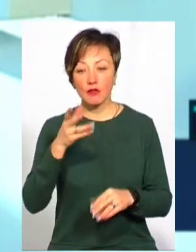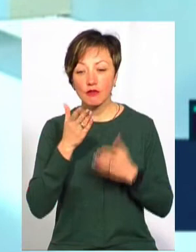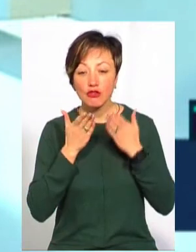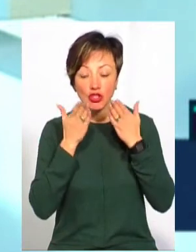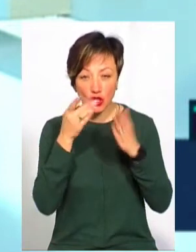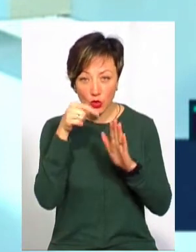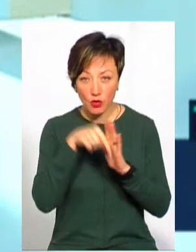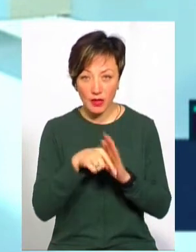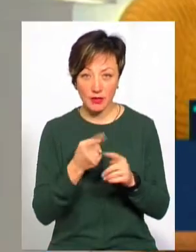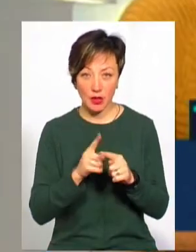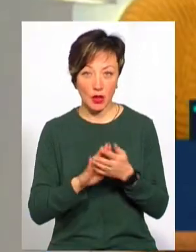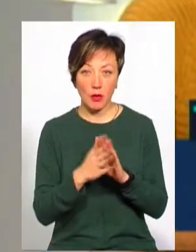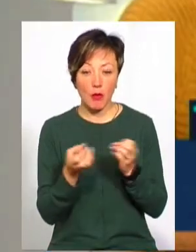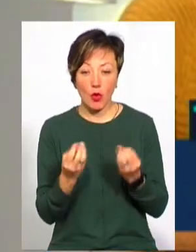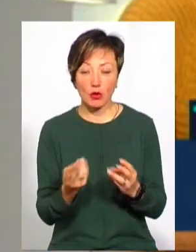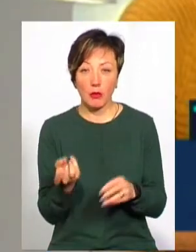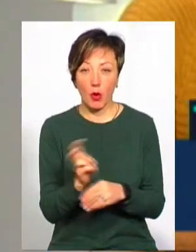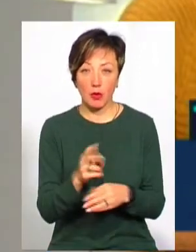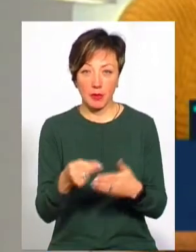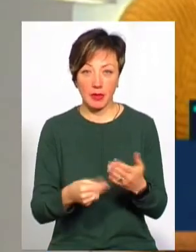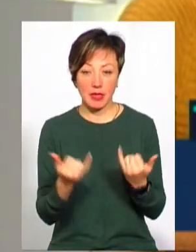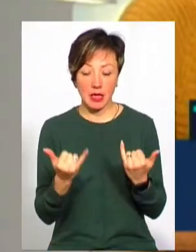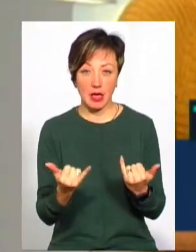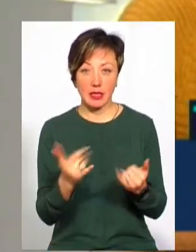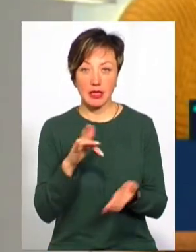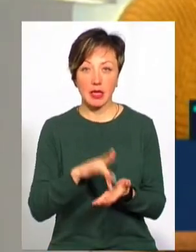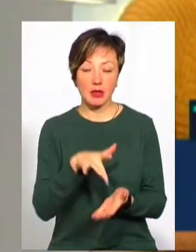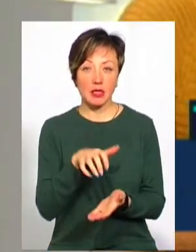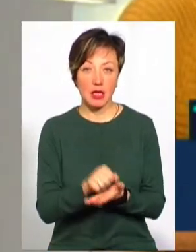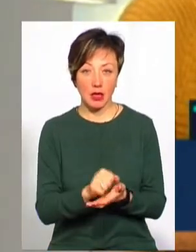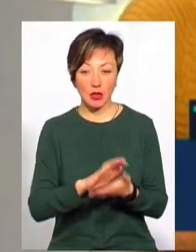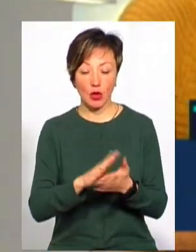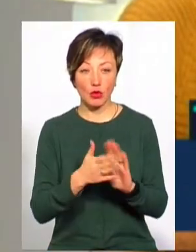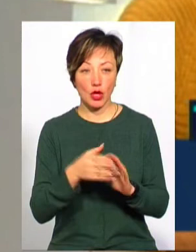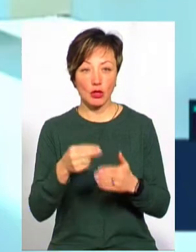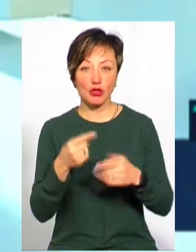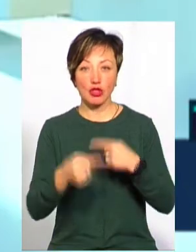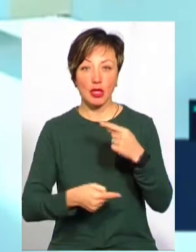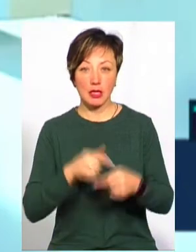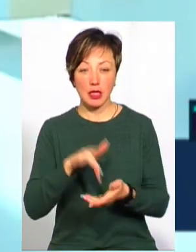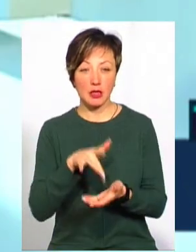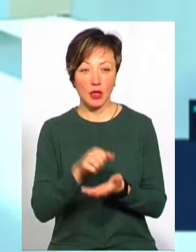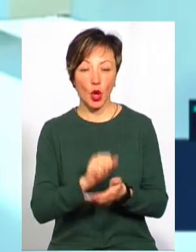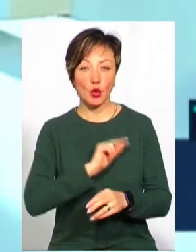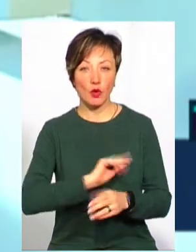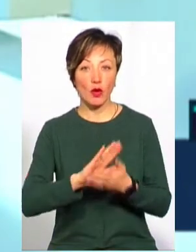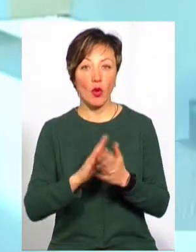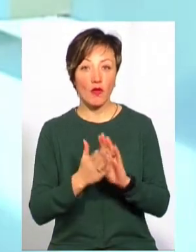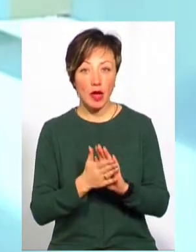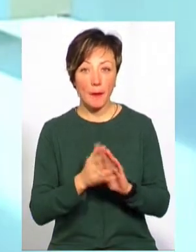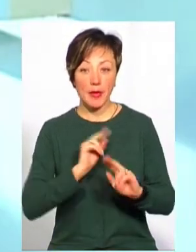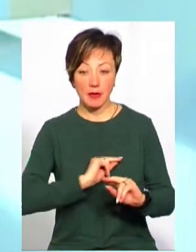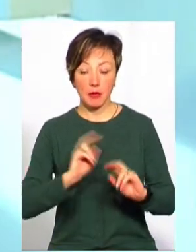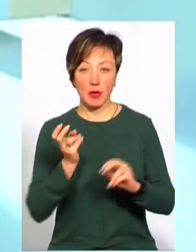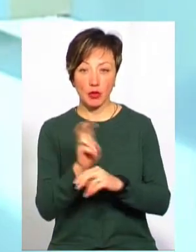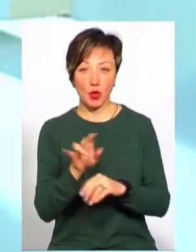в ці договори. Не просто от приходити підписувати, як зараз ми з центром зайнятості заключаємо через центри зайнятості трудові договори.